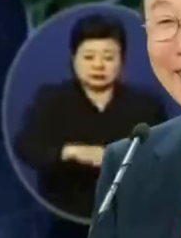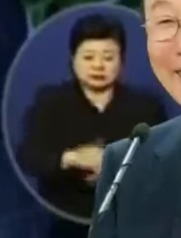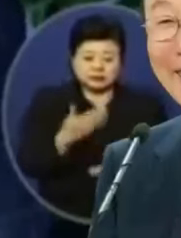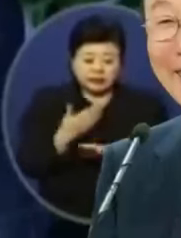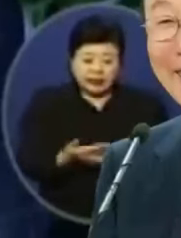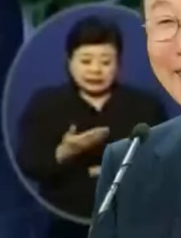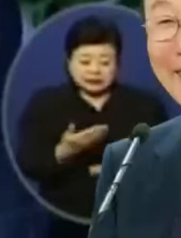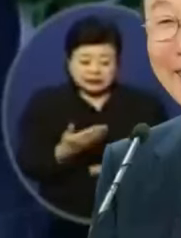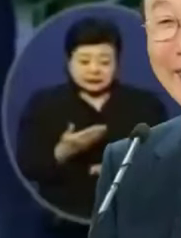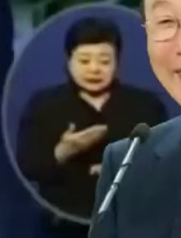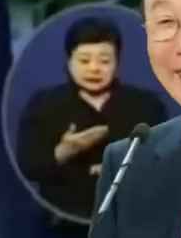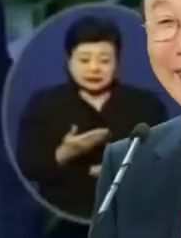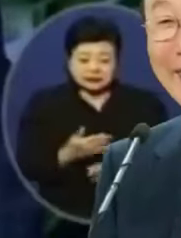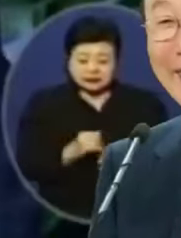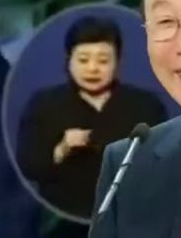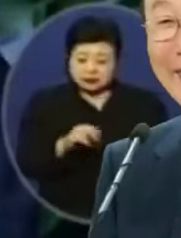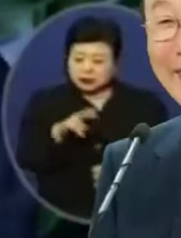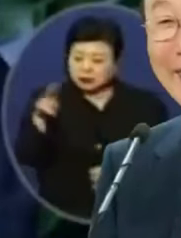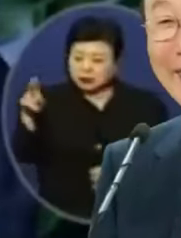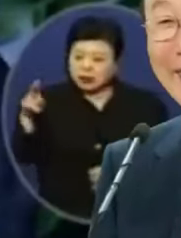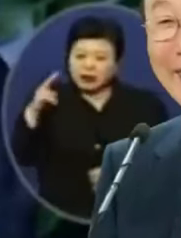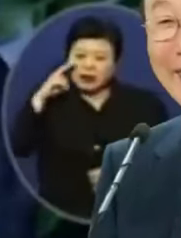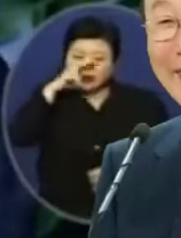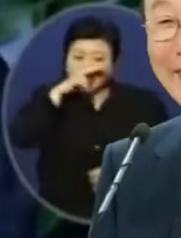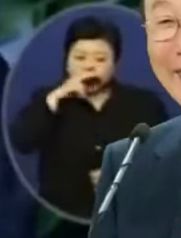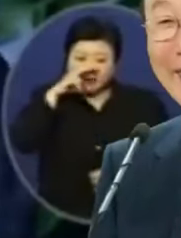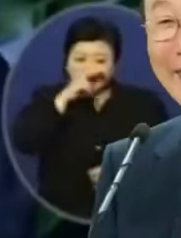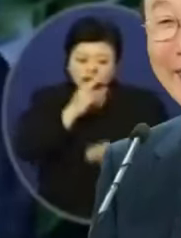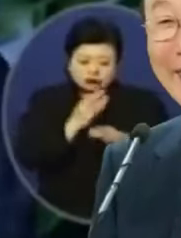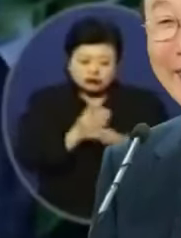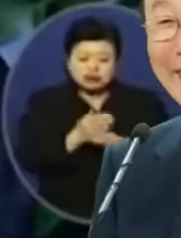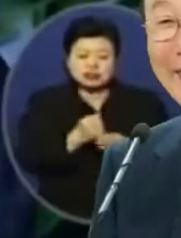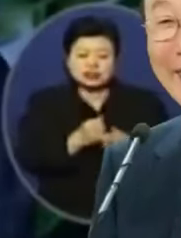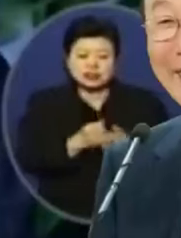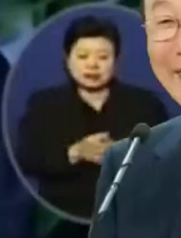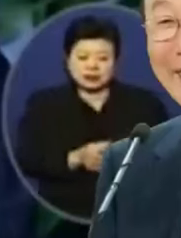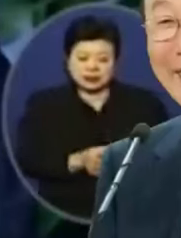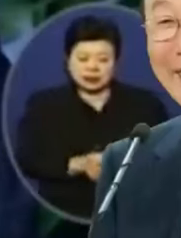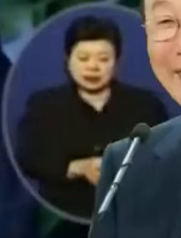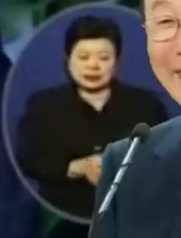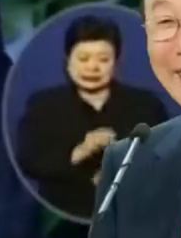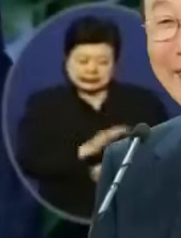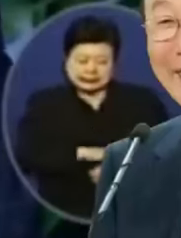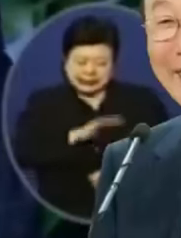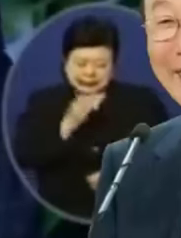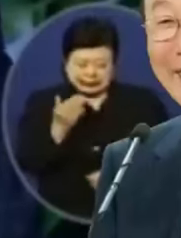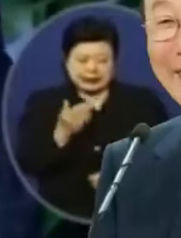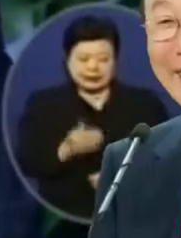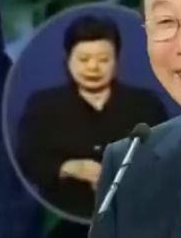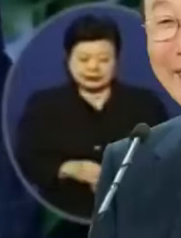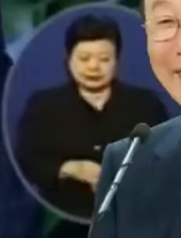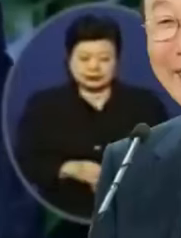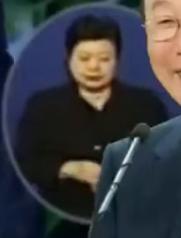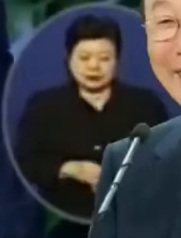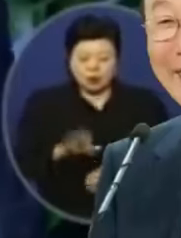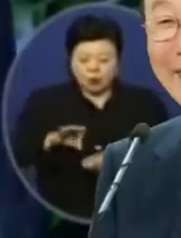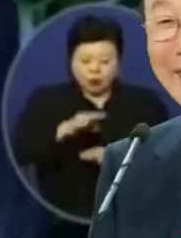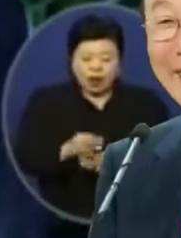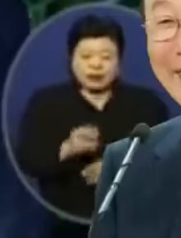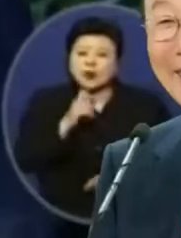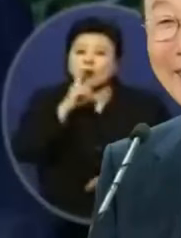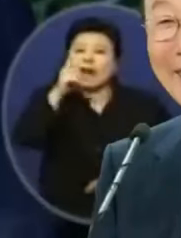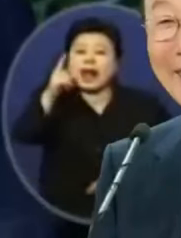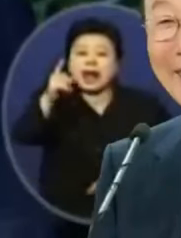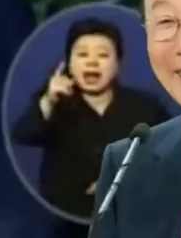다른 동료들이 시기와 질투를 하고 있는 중이었는데 좋은 기회가 왔습니다. 즉시로 느부갓네살 왕에 가서